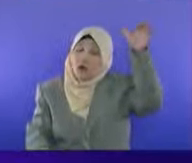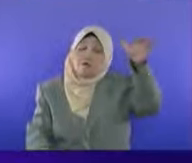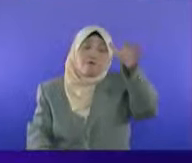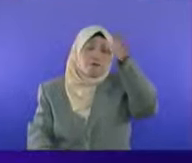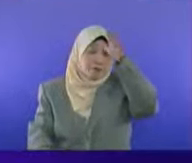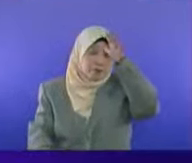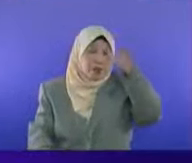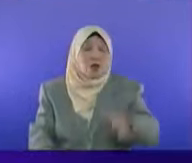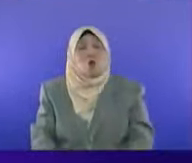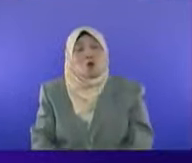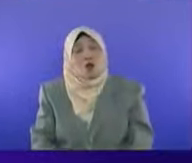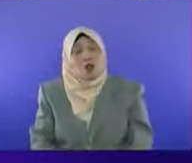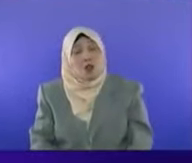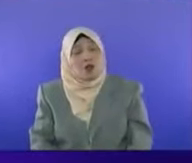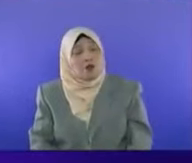للكافرين.